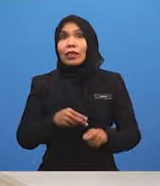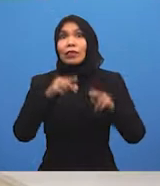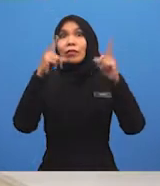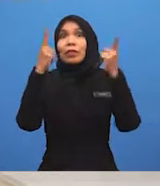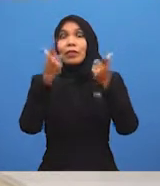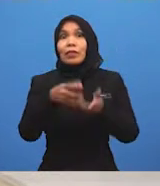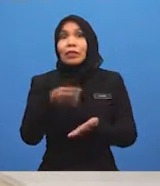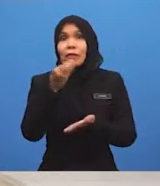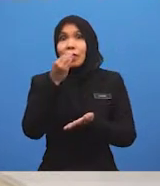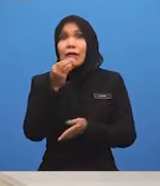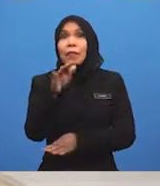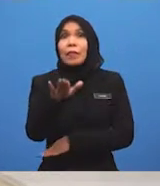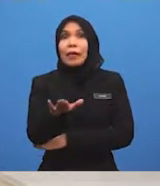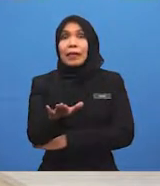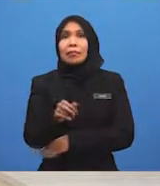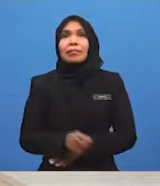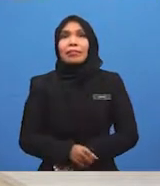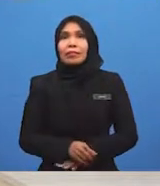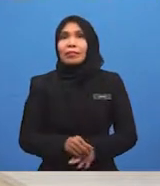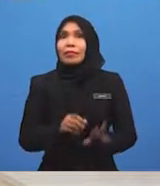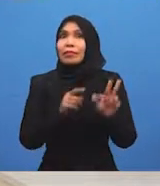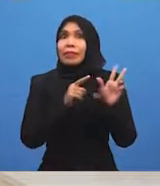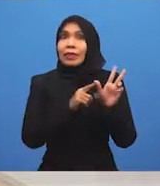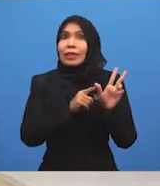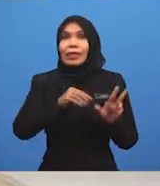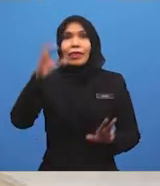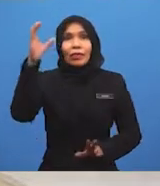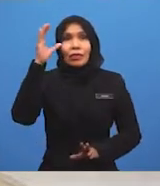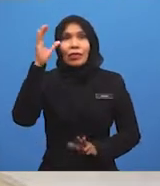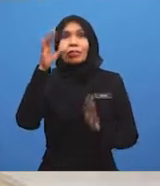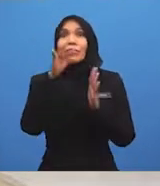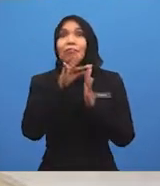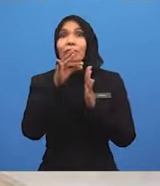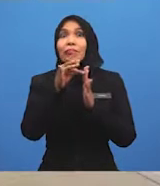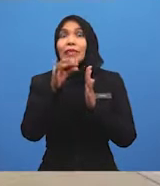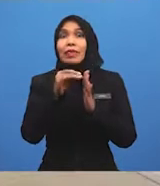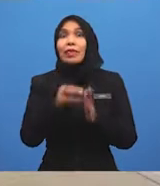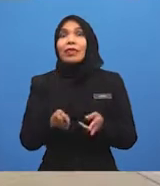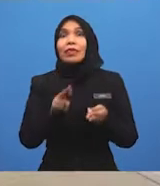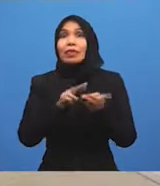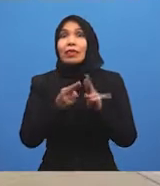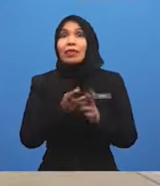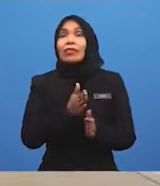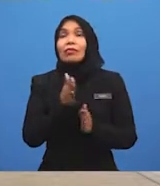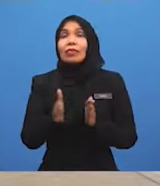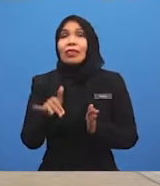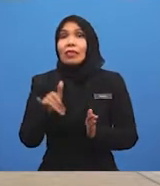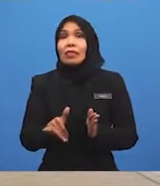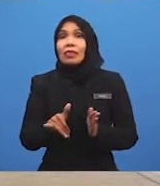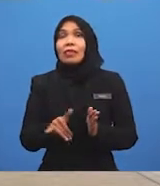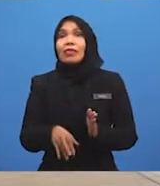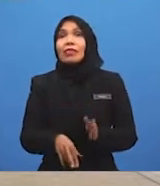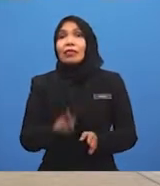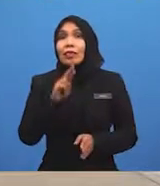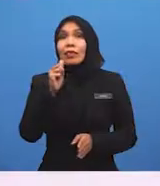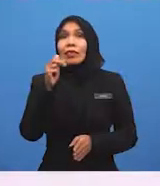Baik, apakah murid faham daripada gambar-gambar tersebut? Kita lihat sekali